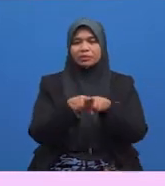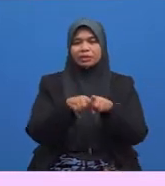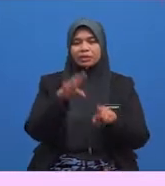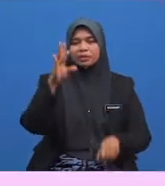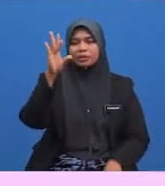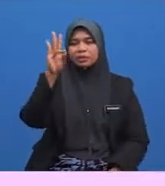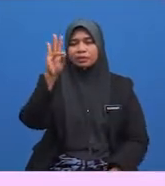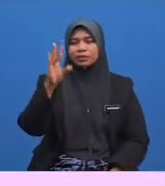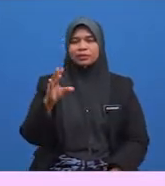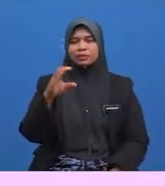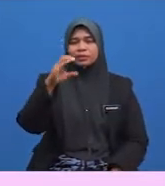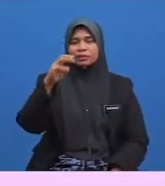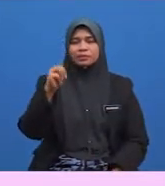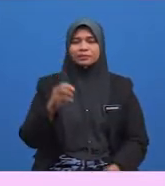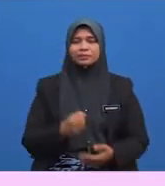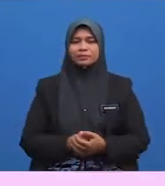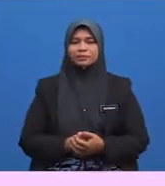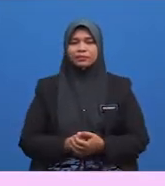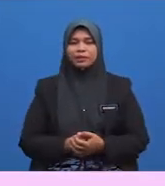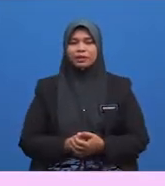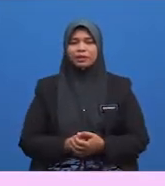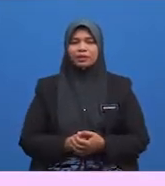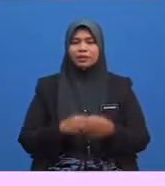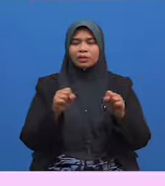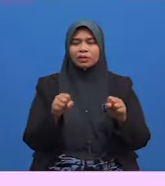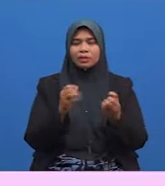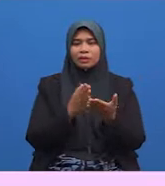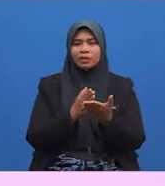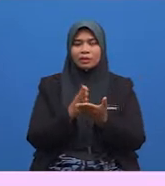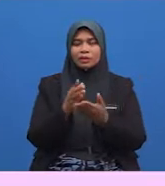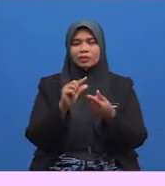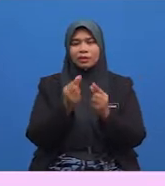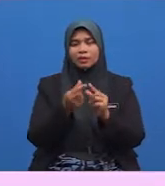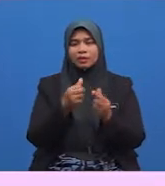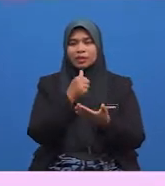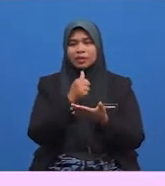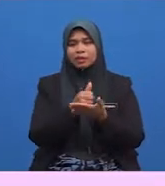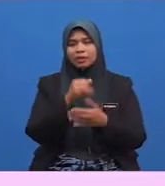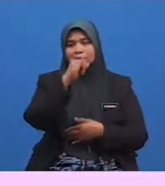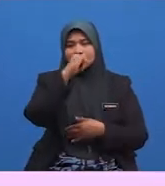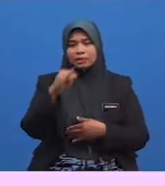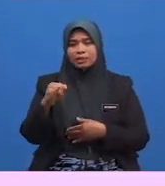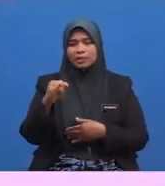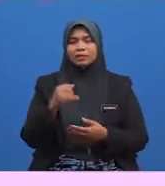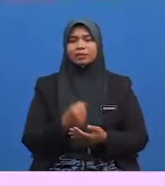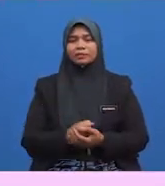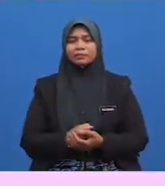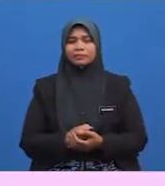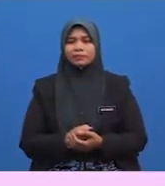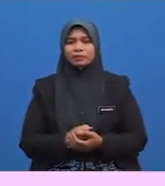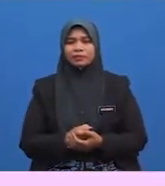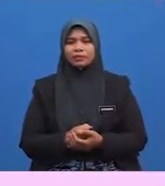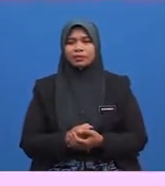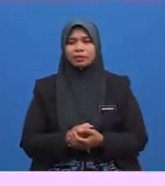7. Anda boleh terus menggantikan nilai jejari iaitu 7 dan nilai pi